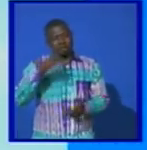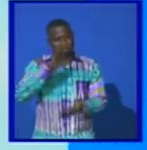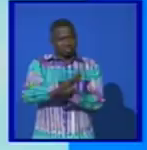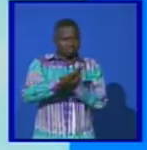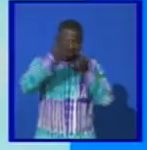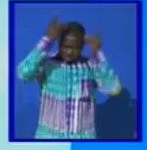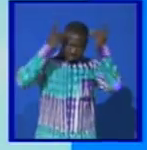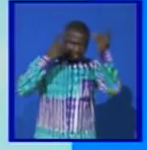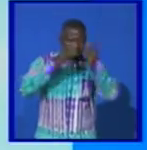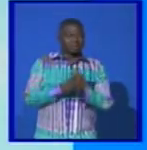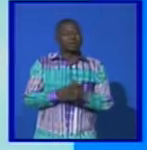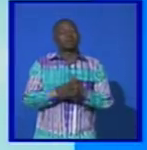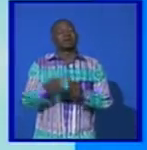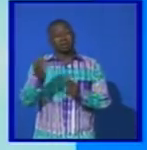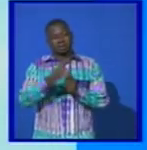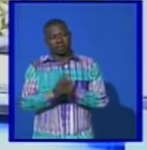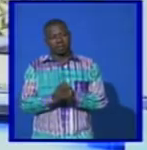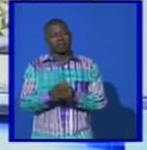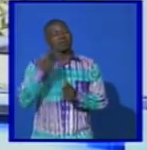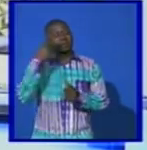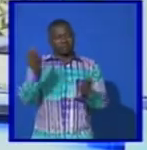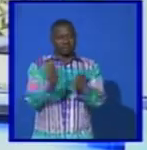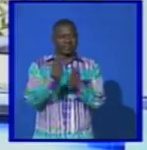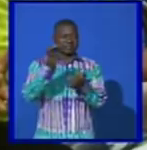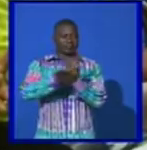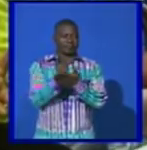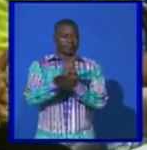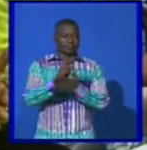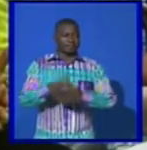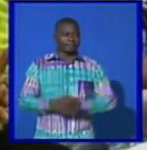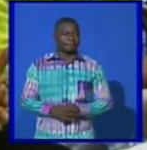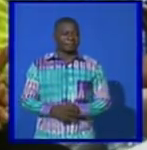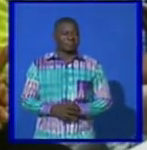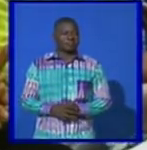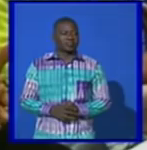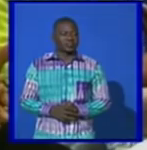les interlocuteurs en présence. Maneka Yen, Karim Sissé.